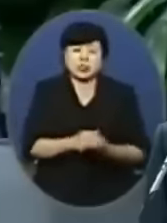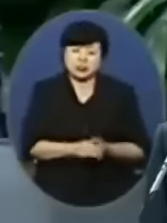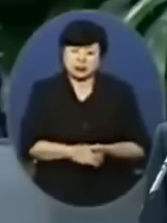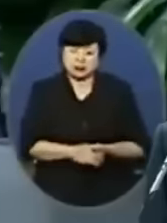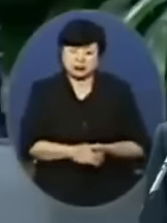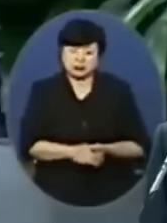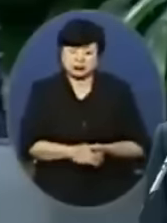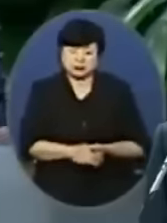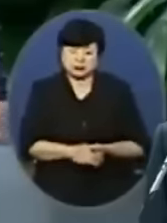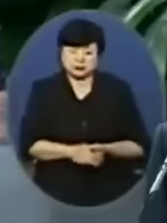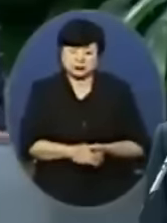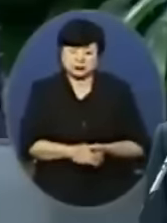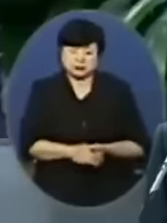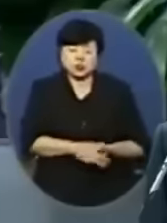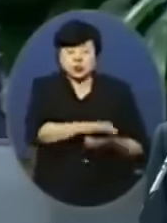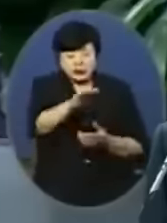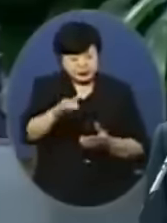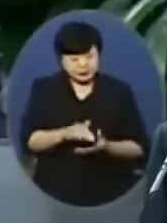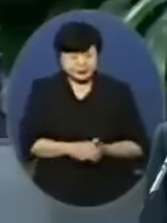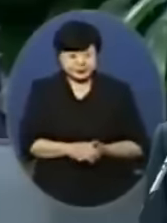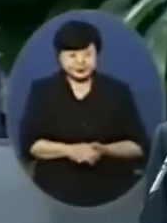것입니다. 우리가